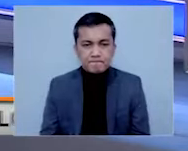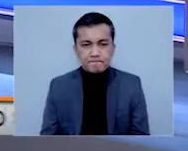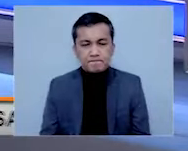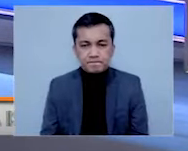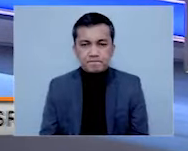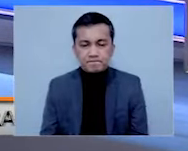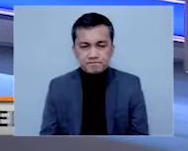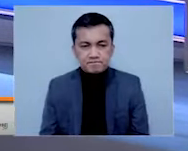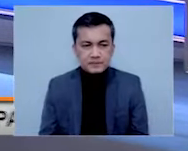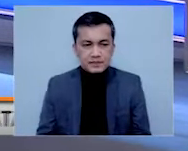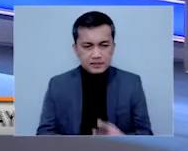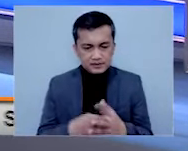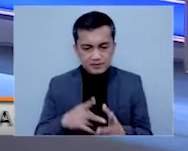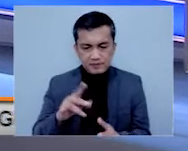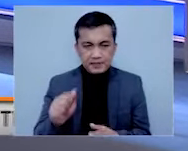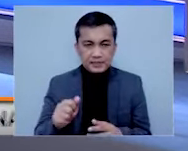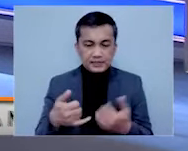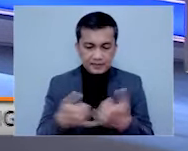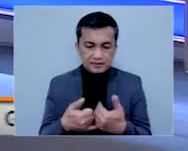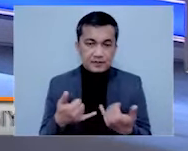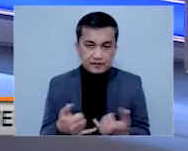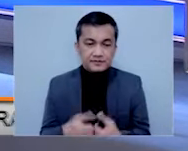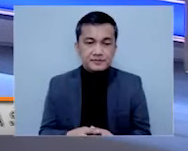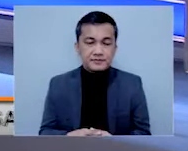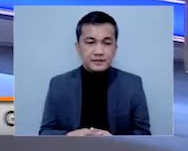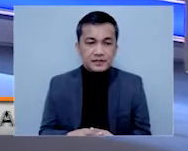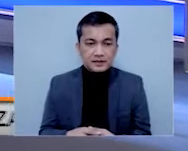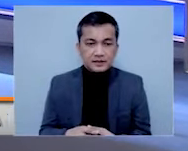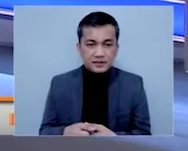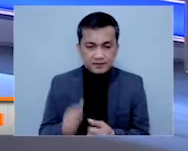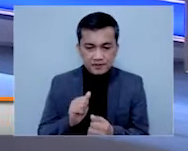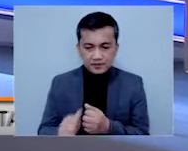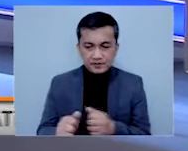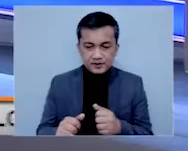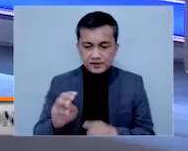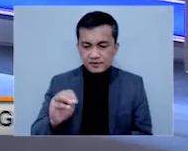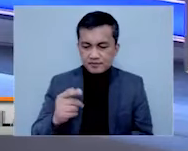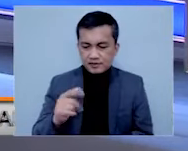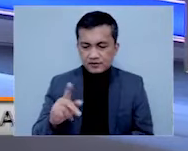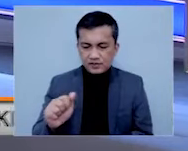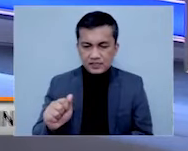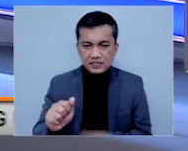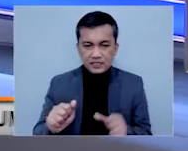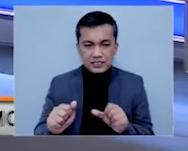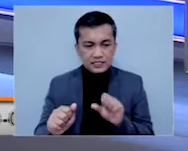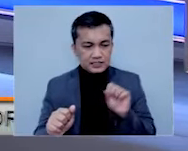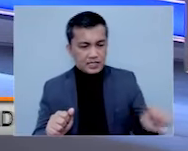Simula ang PBA playoffs today, mga kapatid. At nakalusot ang Magnolia Hotshots kontra Phoenix Fuel Masters